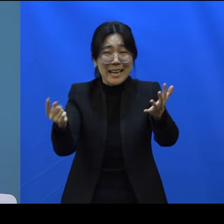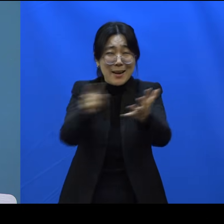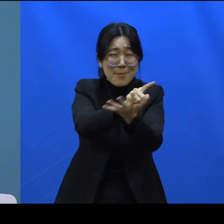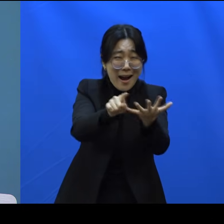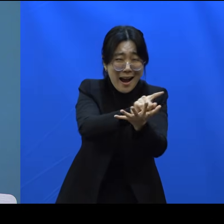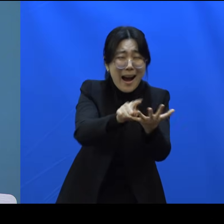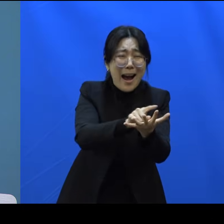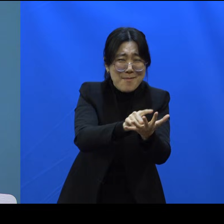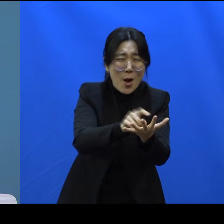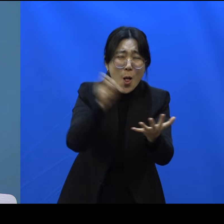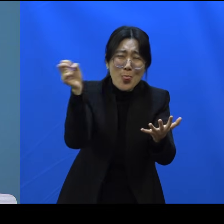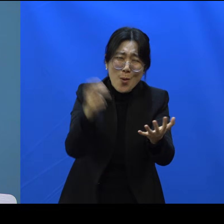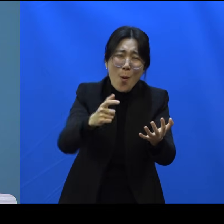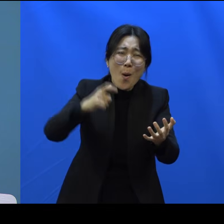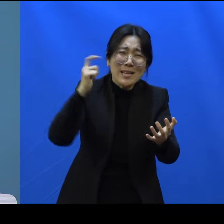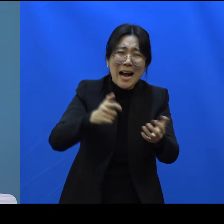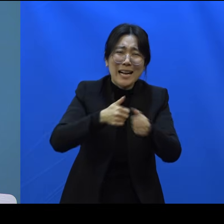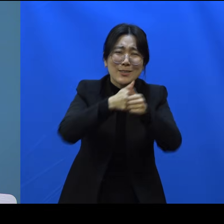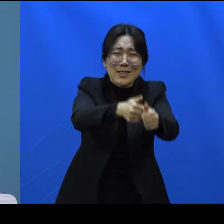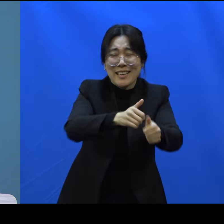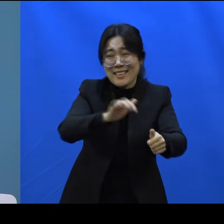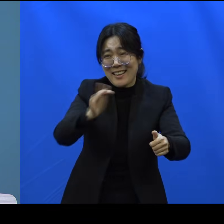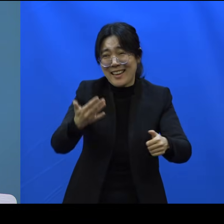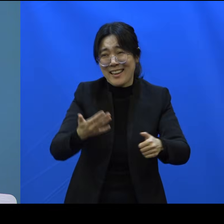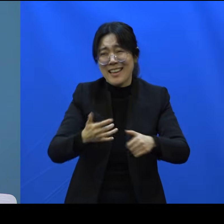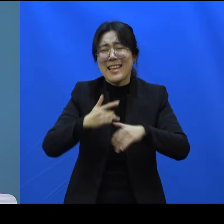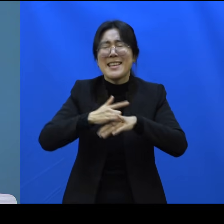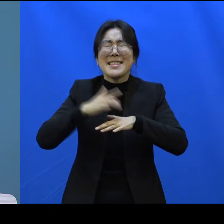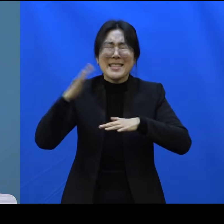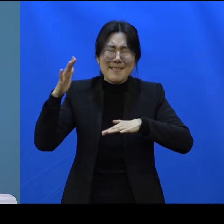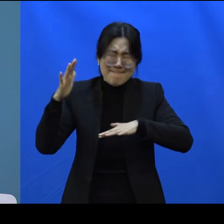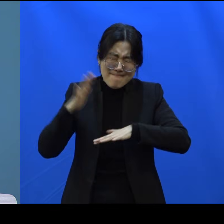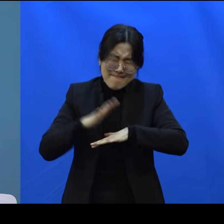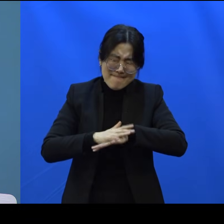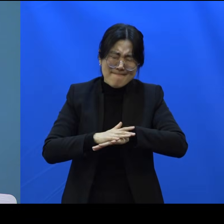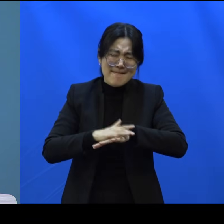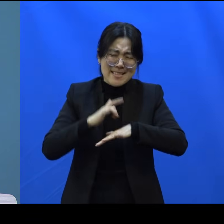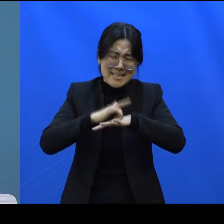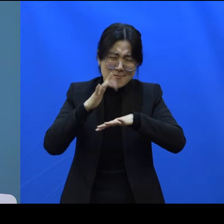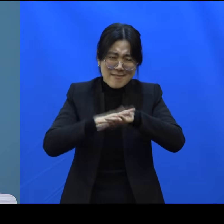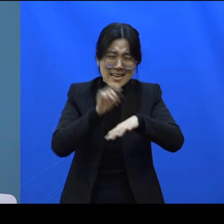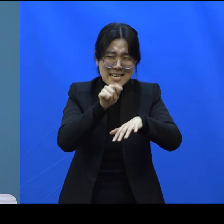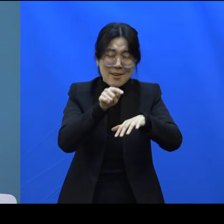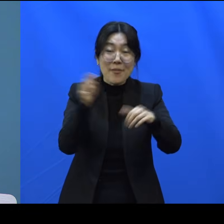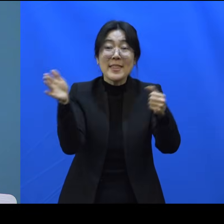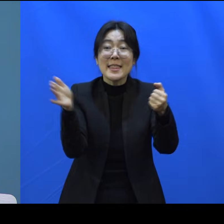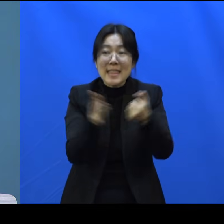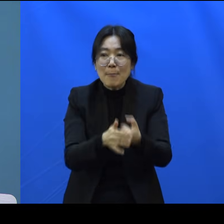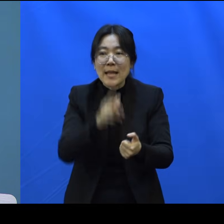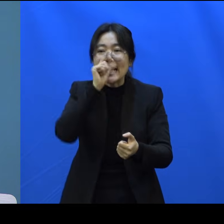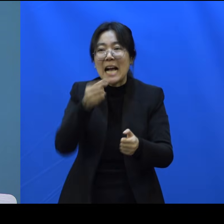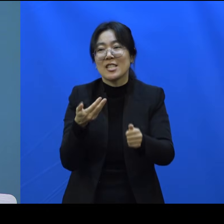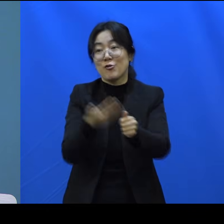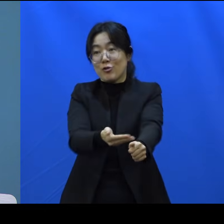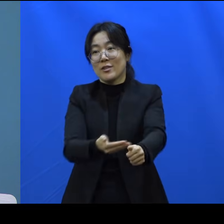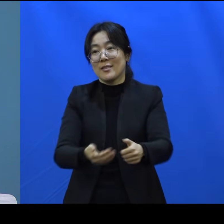바울도 그렇게 살았을 텐데, 바울은 뭐예요? 가시를 탁 주신 거예요. 그래, 안 빠지는 거예요.